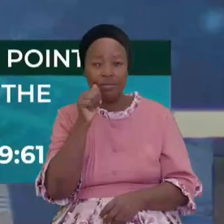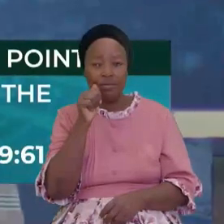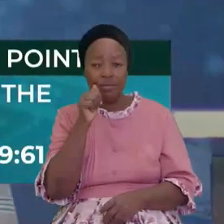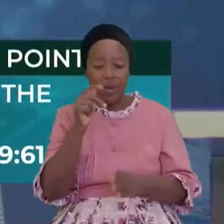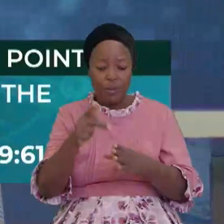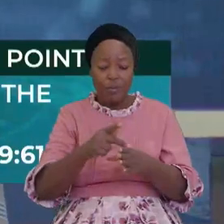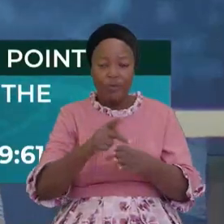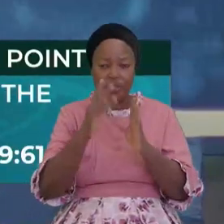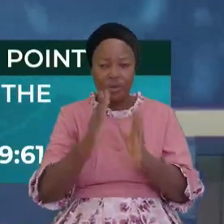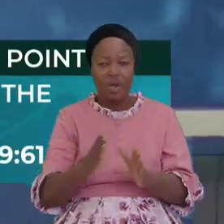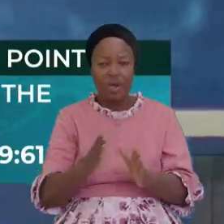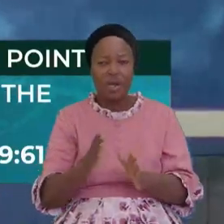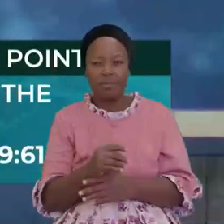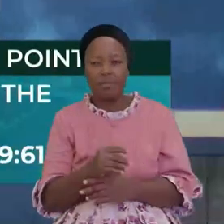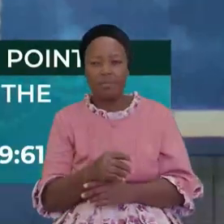Adulte,